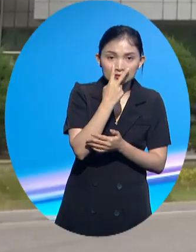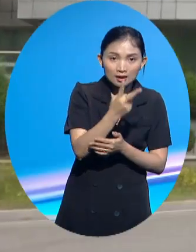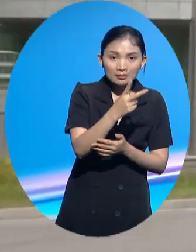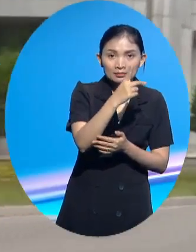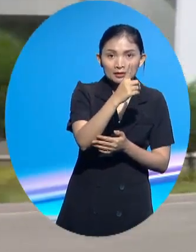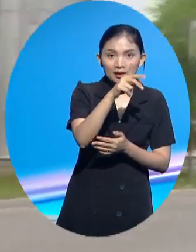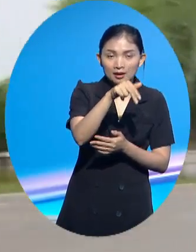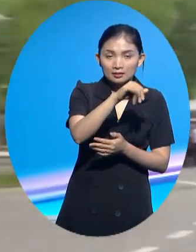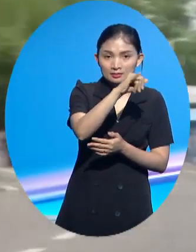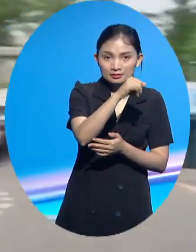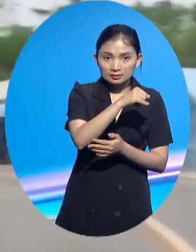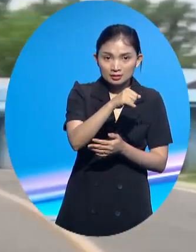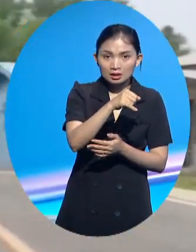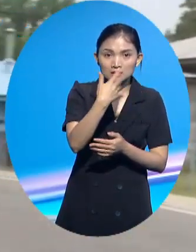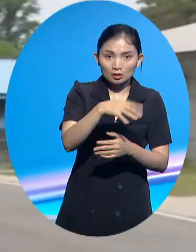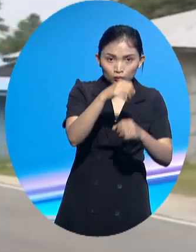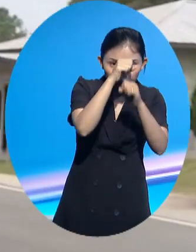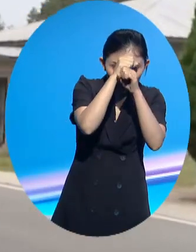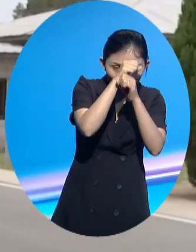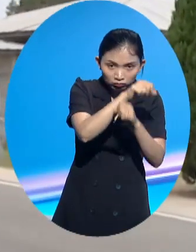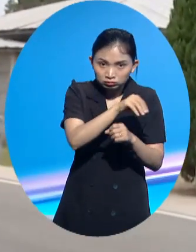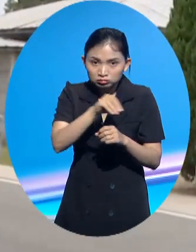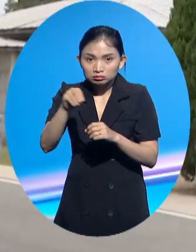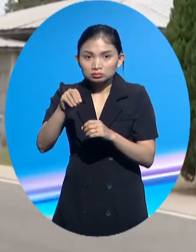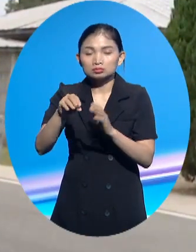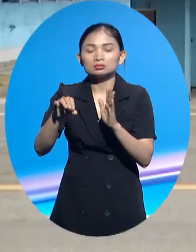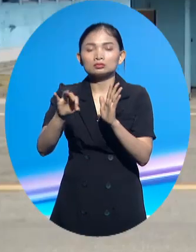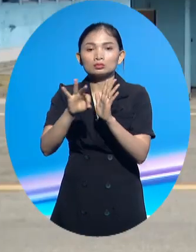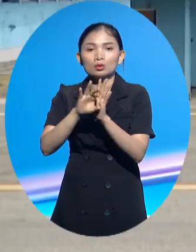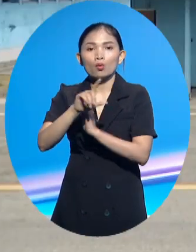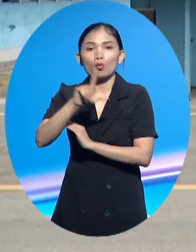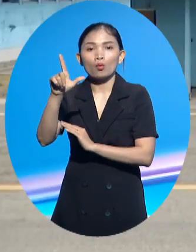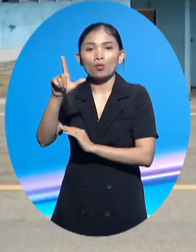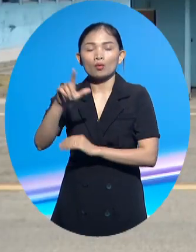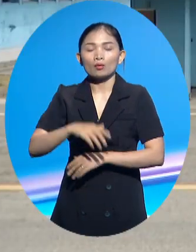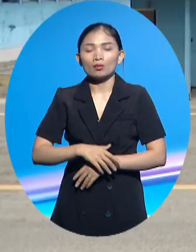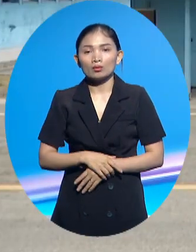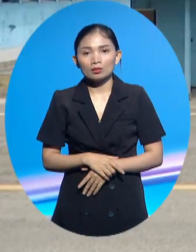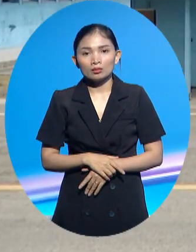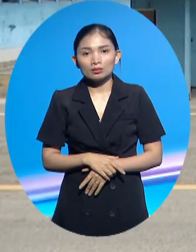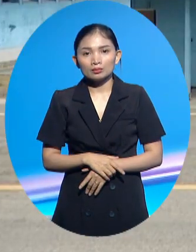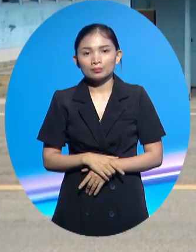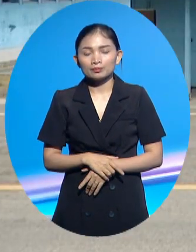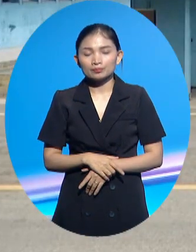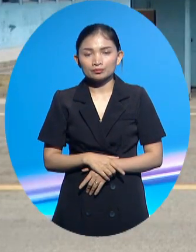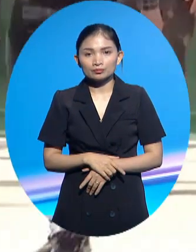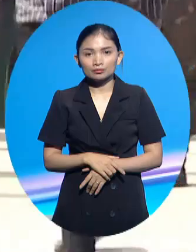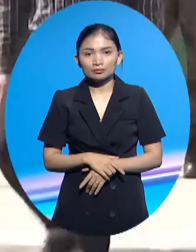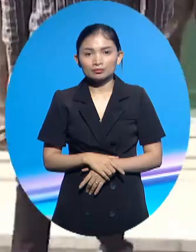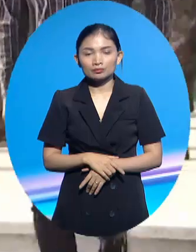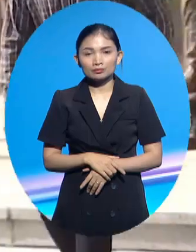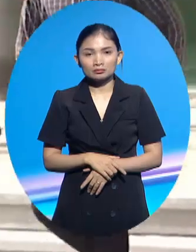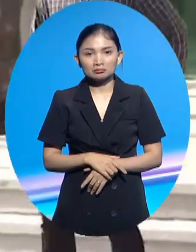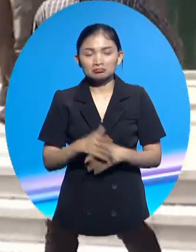khiêng đối mặt với hai cáo buộc về hành hung tại Hàn Quốc và đã nhận tội về một trường hợp hành hung và hủy hoại tài sản công